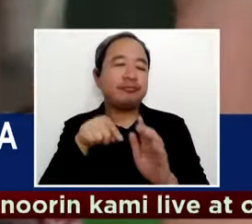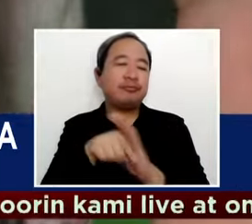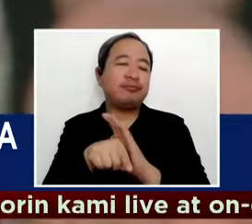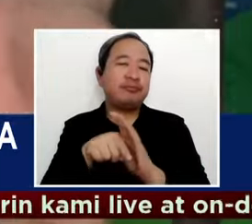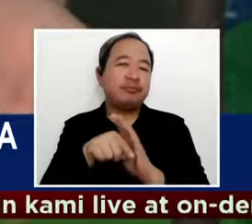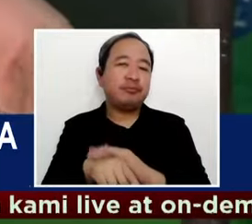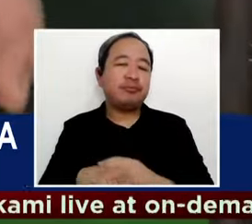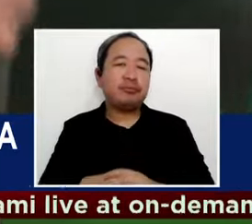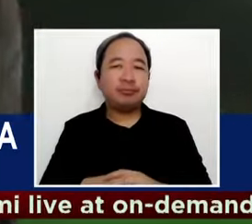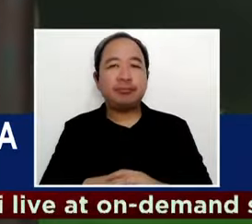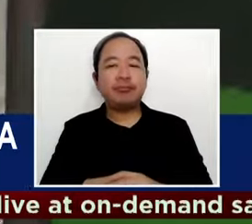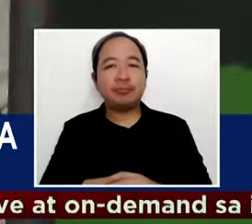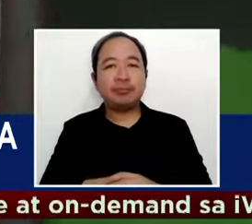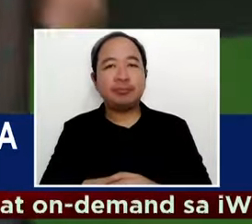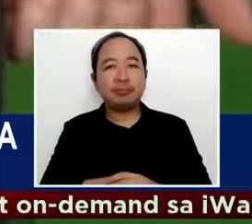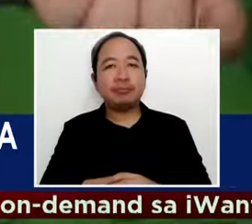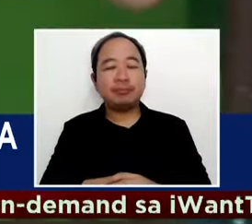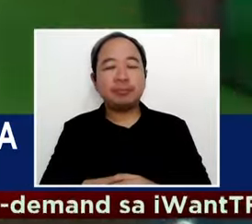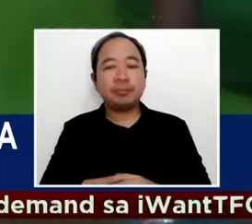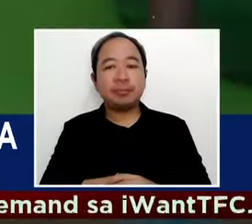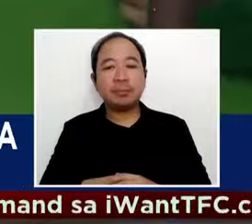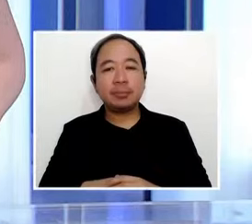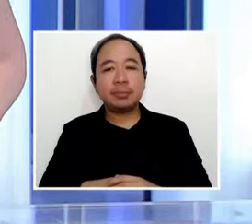Guzman, ABS-CBN News.